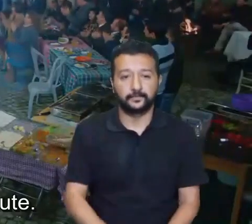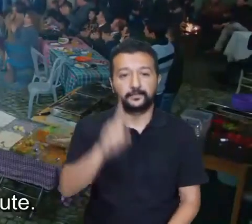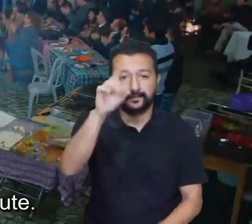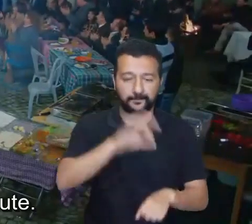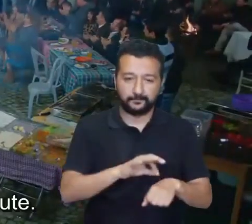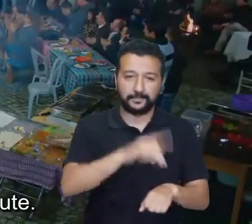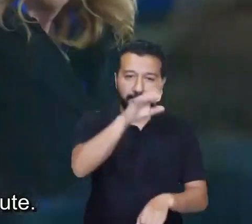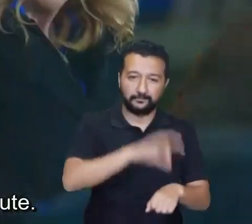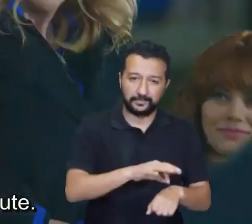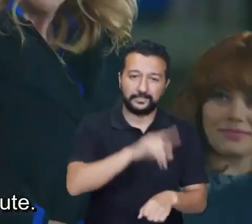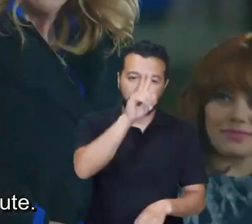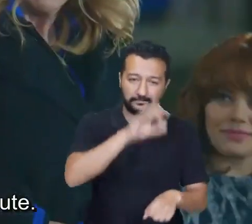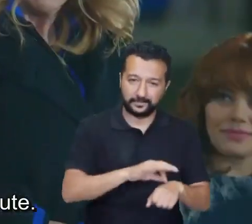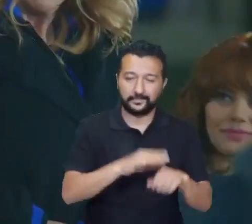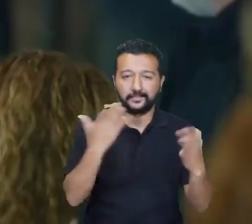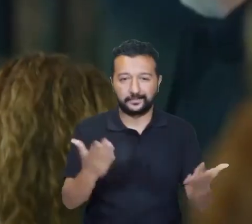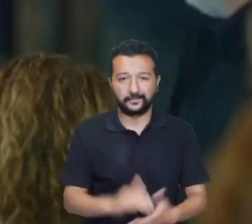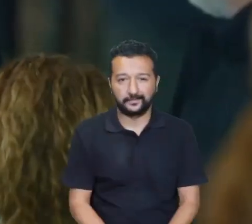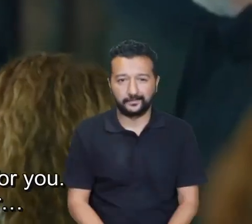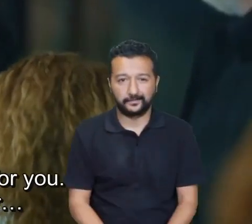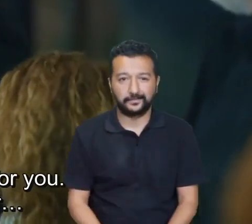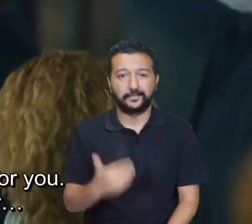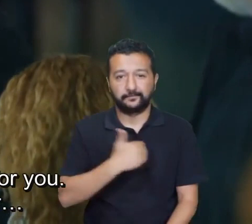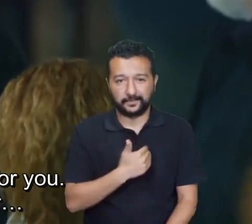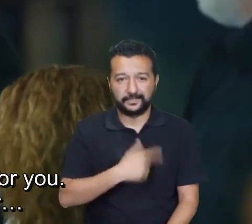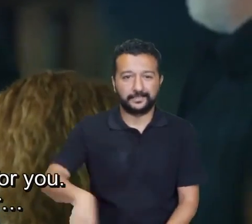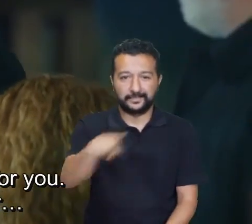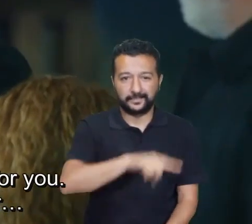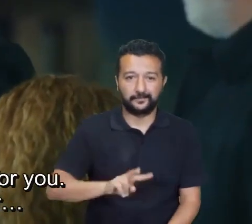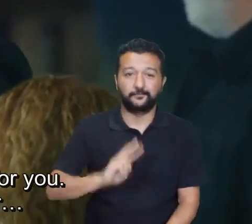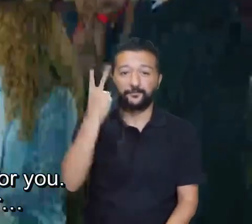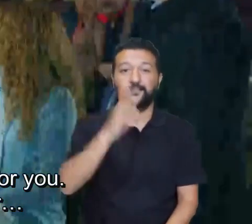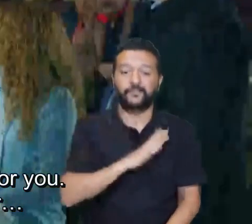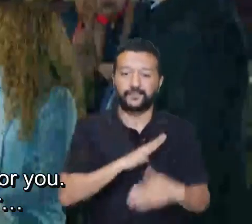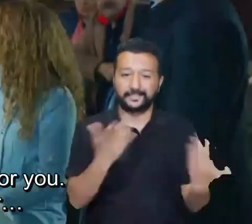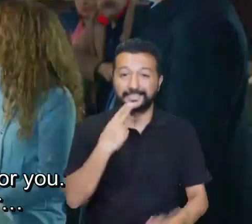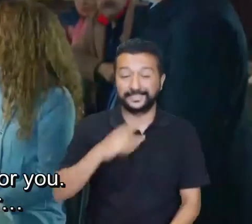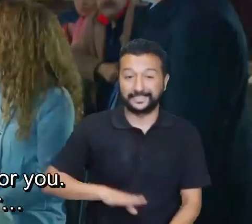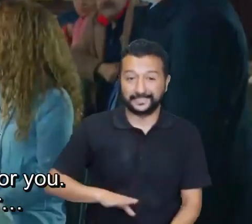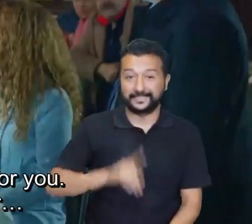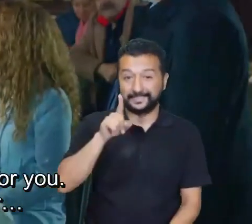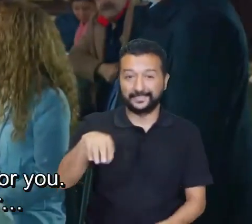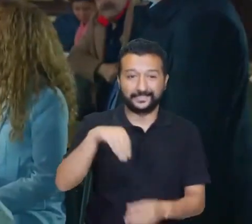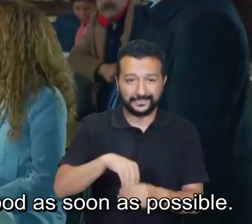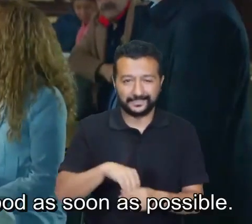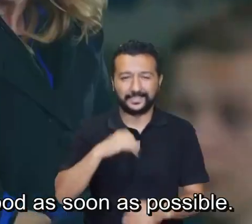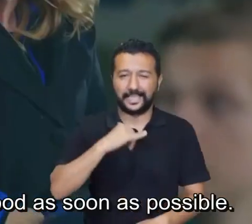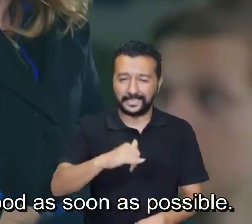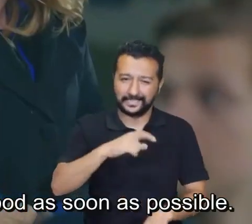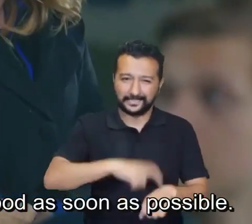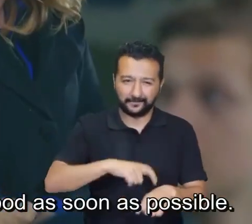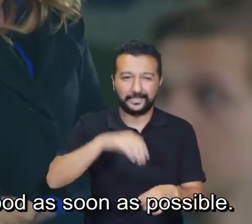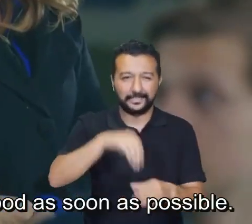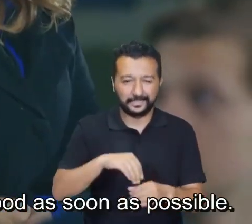dakika, bir dakika, bir dakika, bir dakika. Benim de sizlere bir müjdem var. Kızım Itır için en